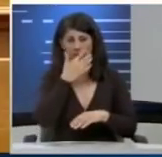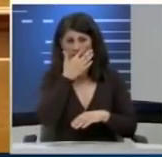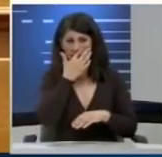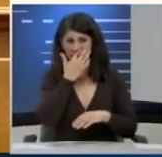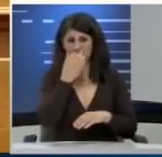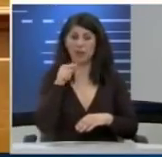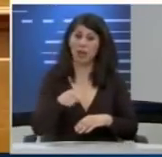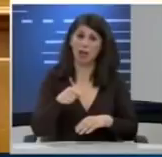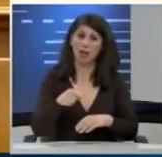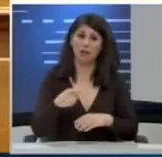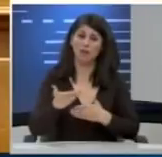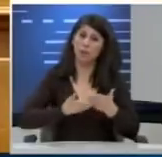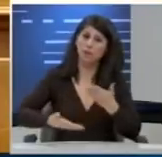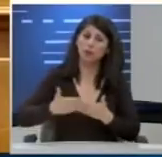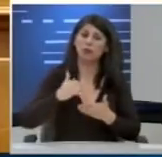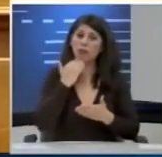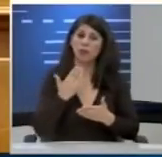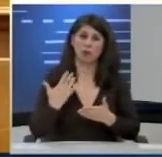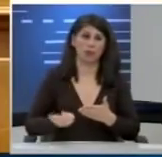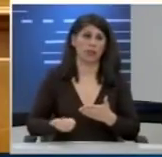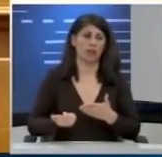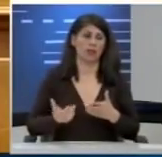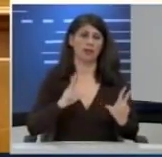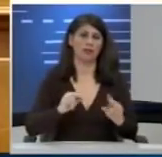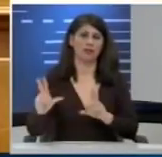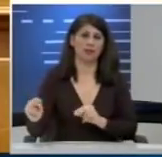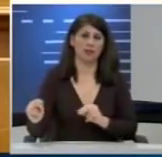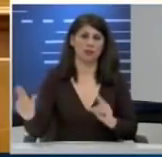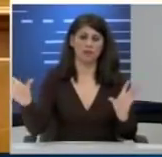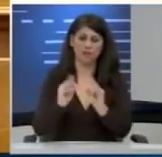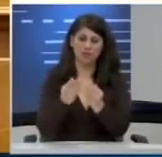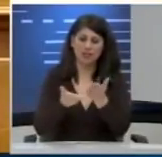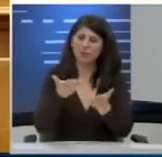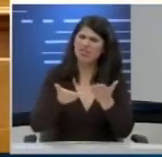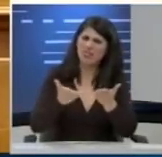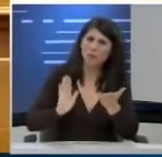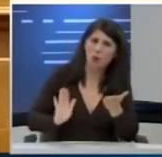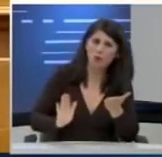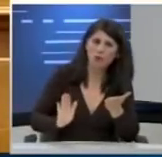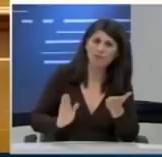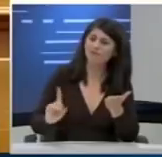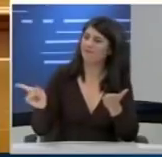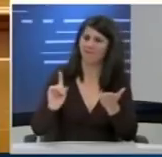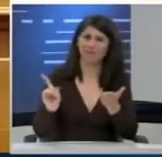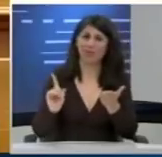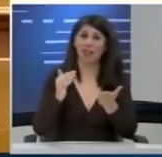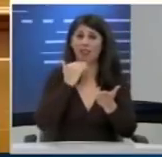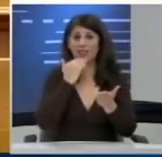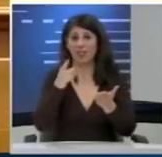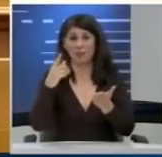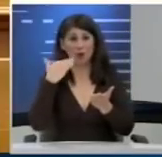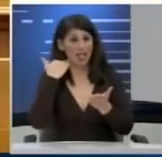Αλλά αυτή η αμοιβαιότητα δεν μπορεί να είναι συνώνυμη του συμψηφισμού. Δεν μπορούν τα